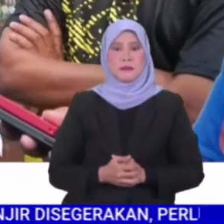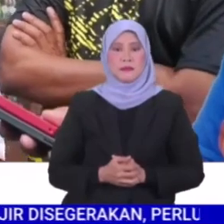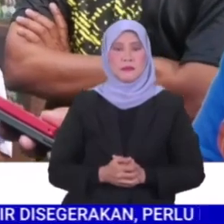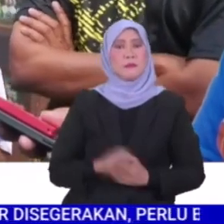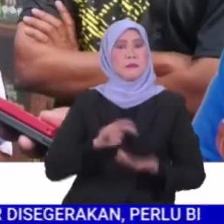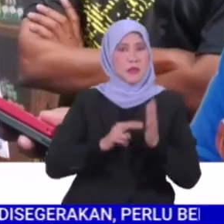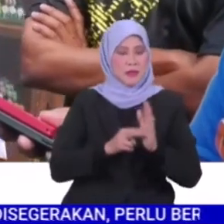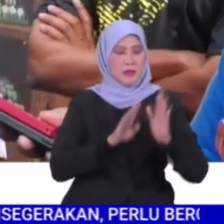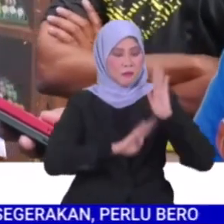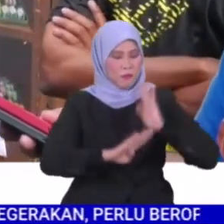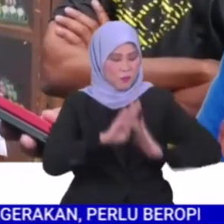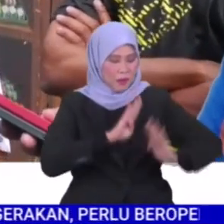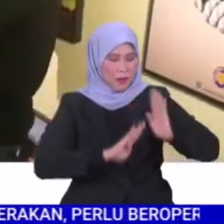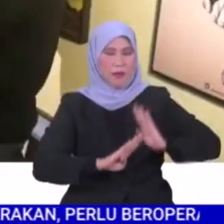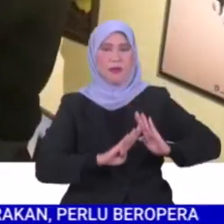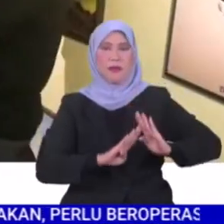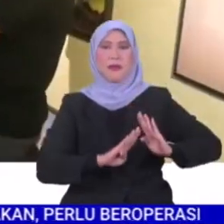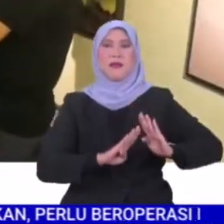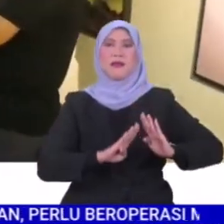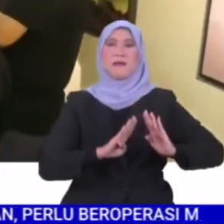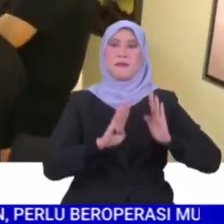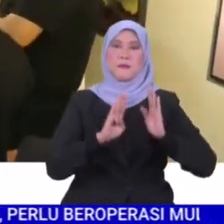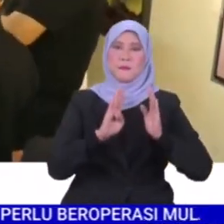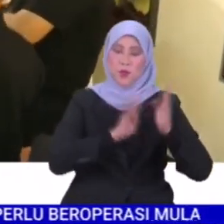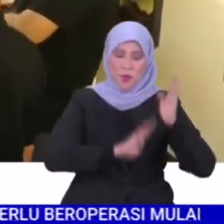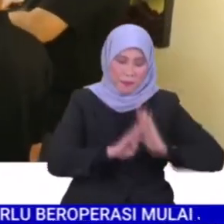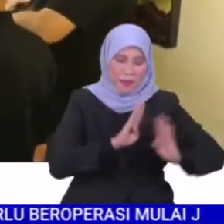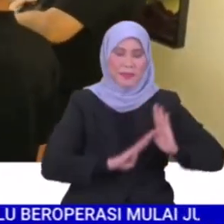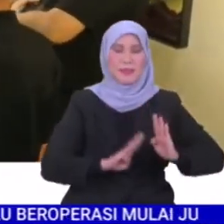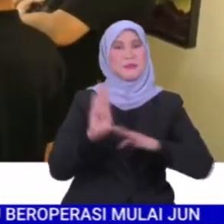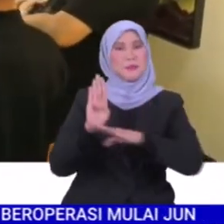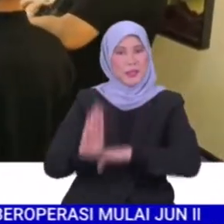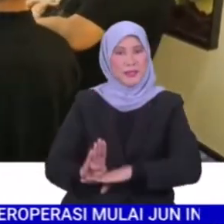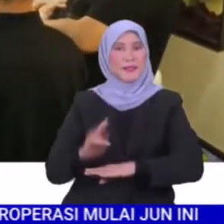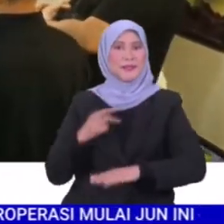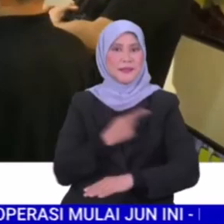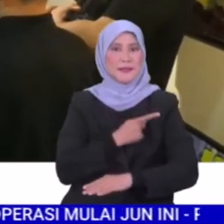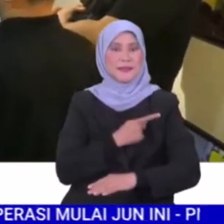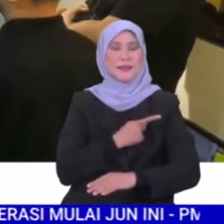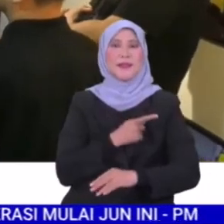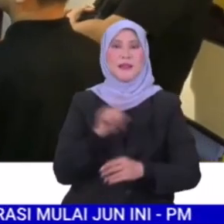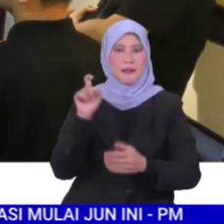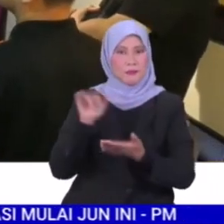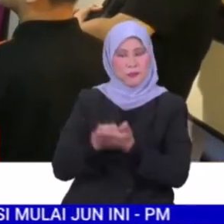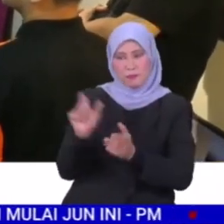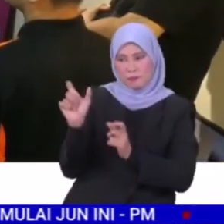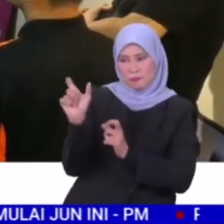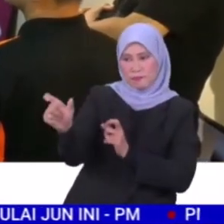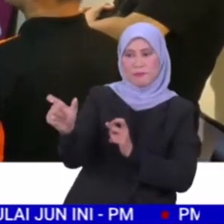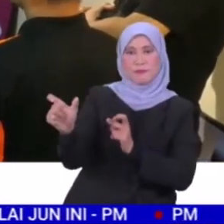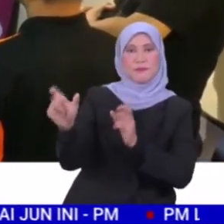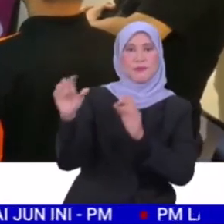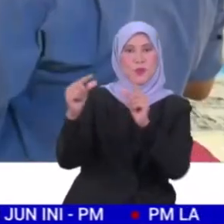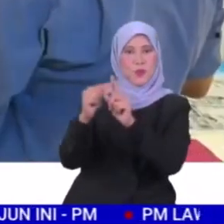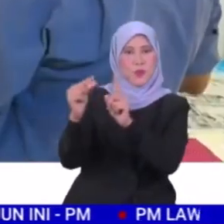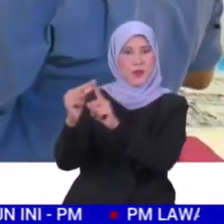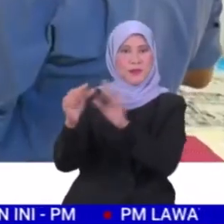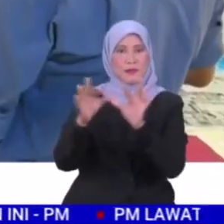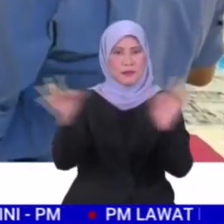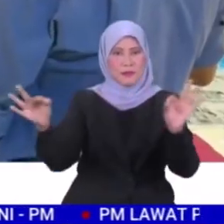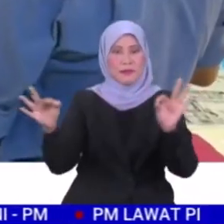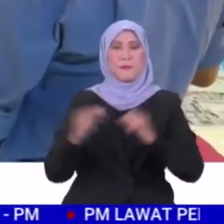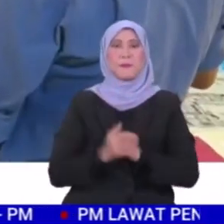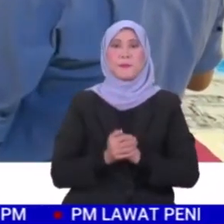budi bahasa, budaya kita. Jadi kita letakkan di situ. Dan kita mengadakan pameran